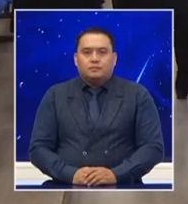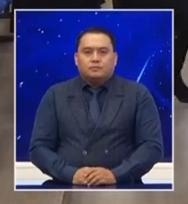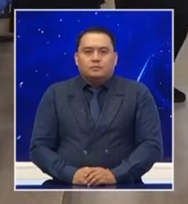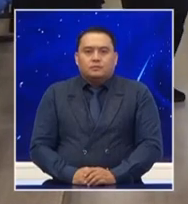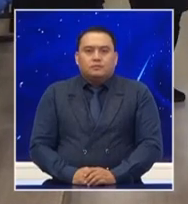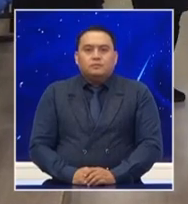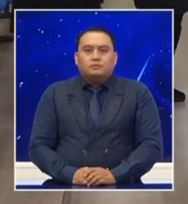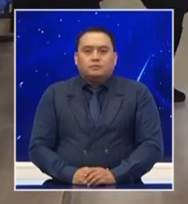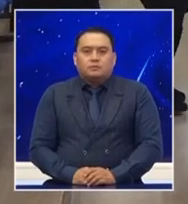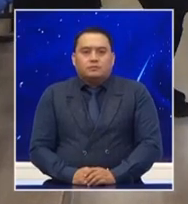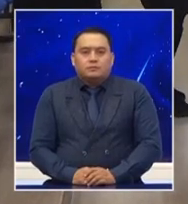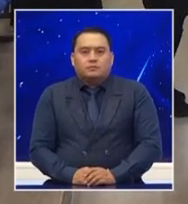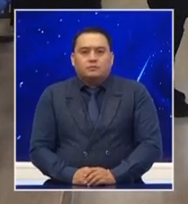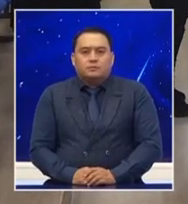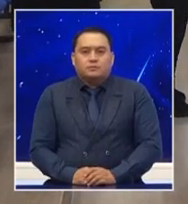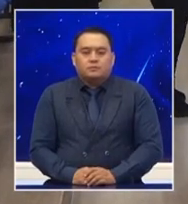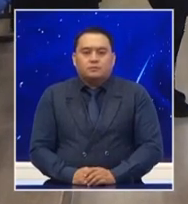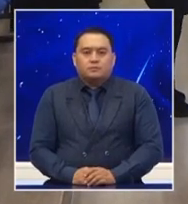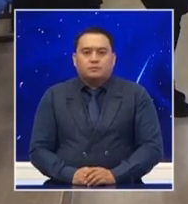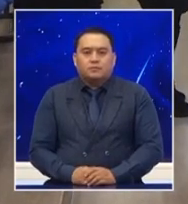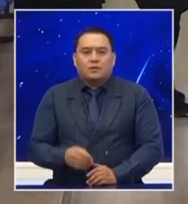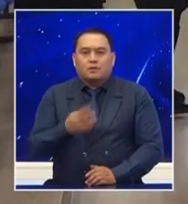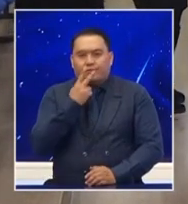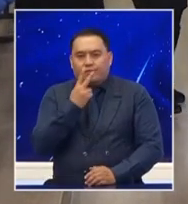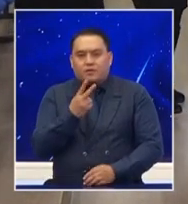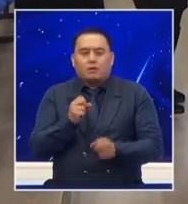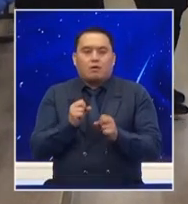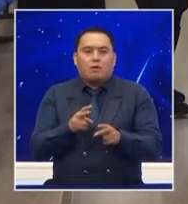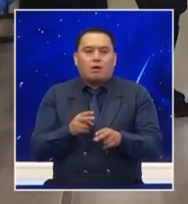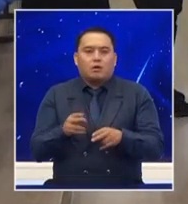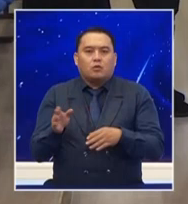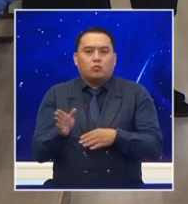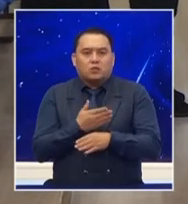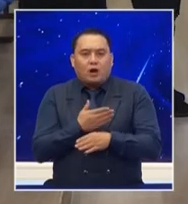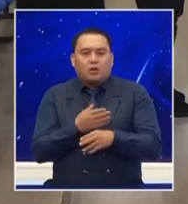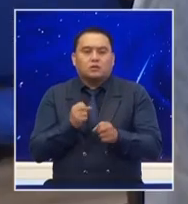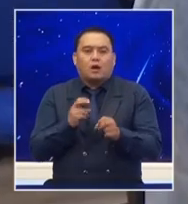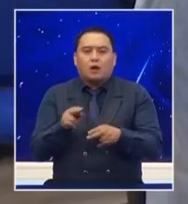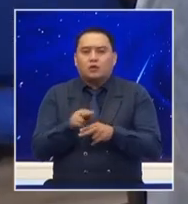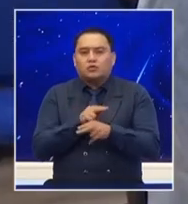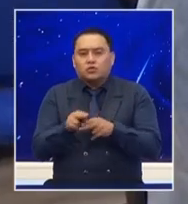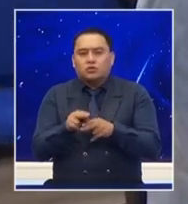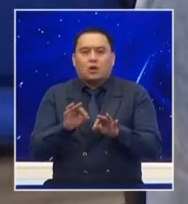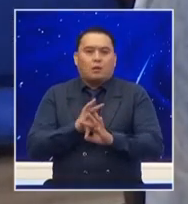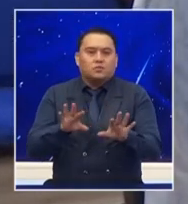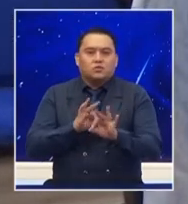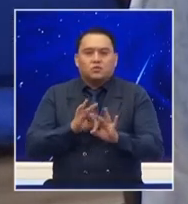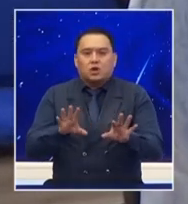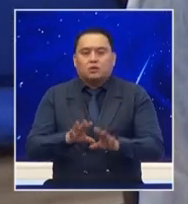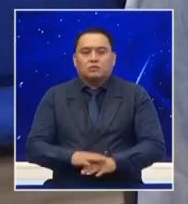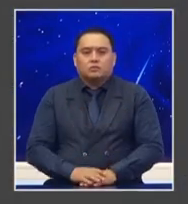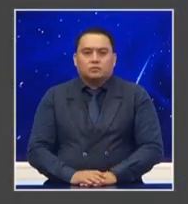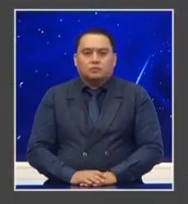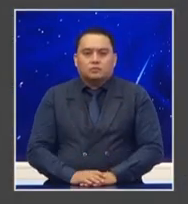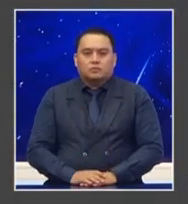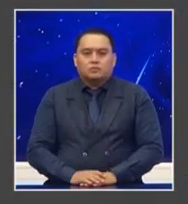шейвер, нож крутящийся. Да. Я не смогу их убрать. Видите, насколько они плотные? Их надо убирать. Вот мы их уберем, потом